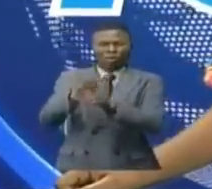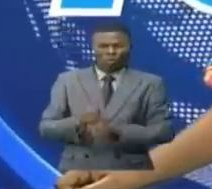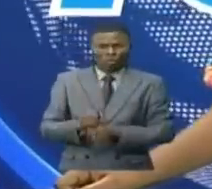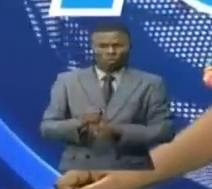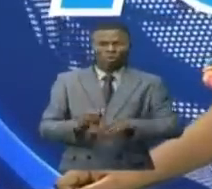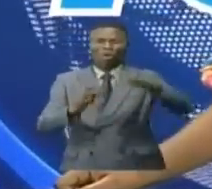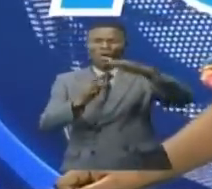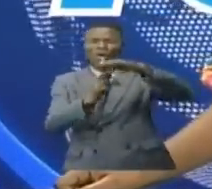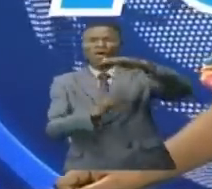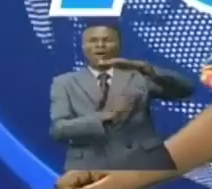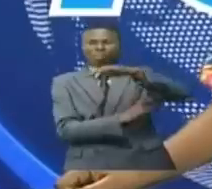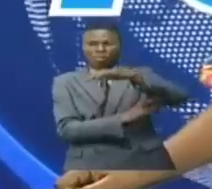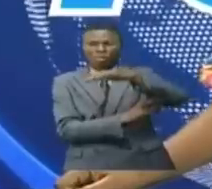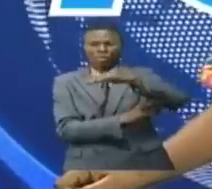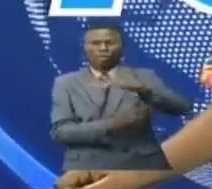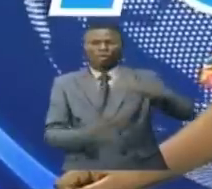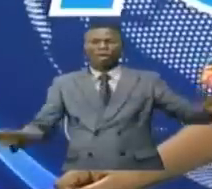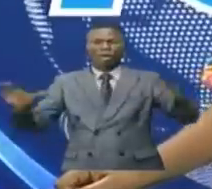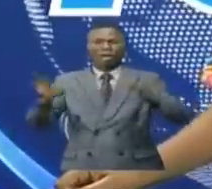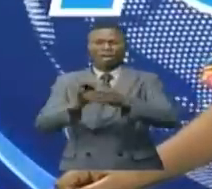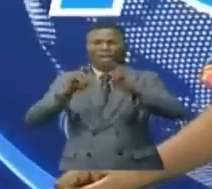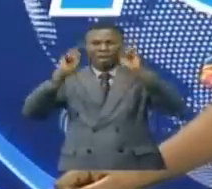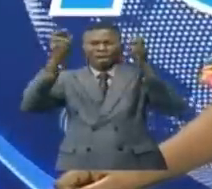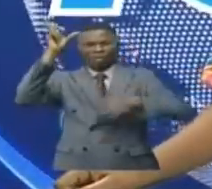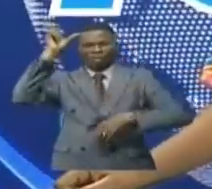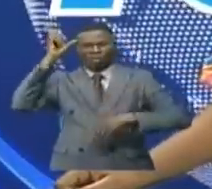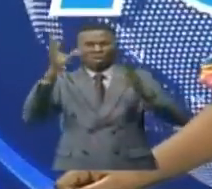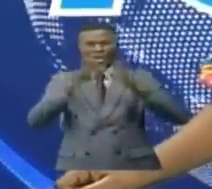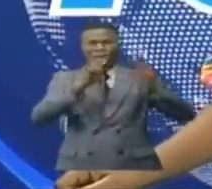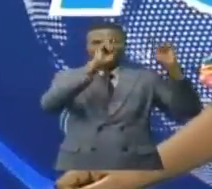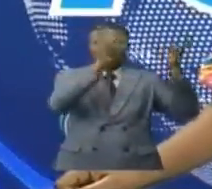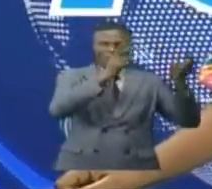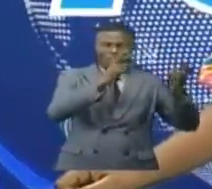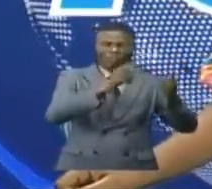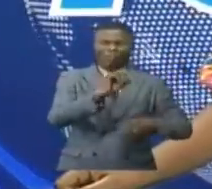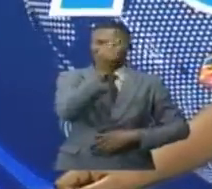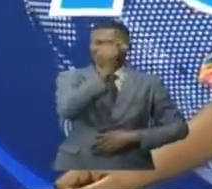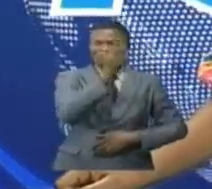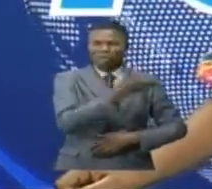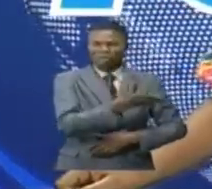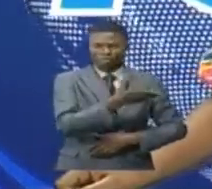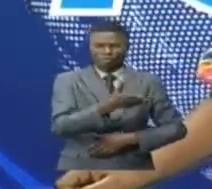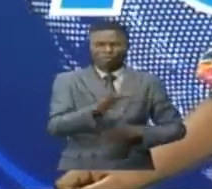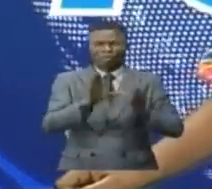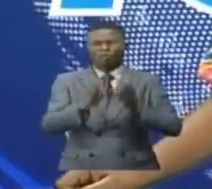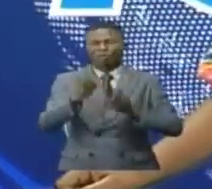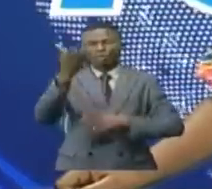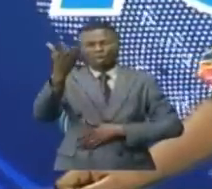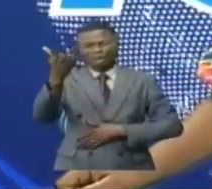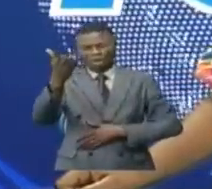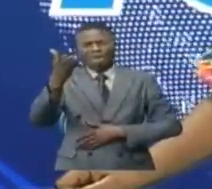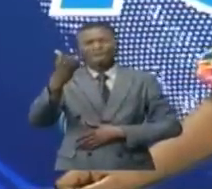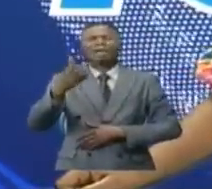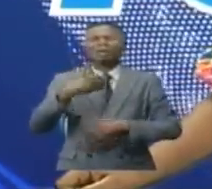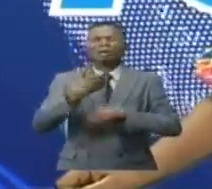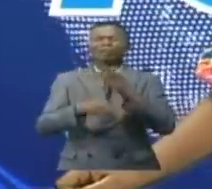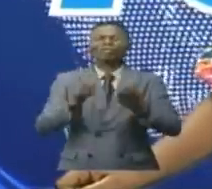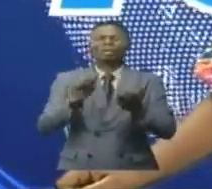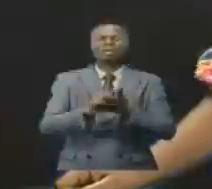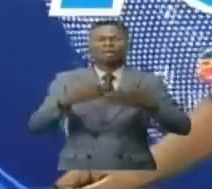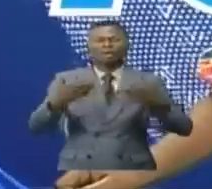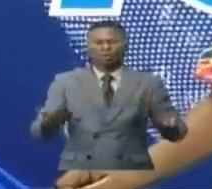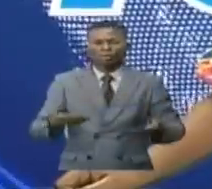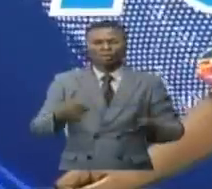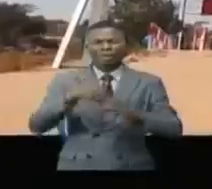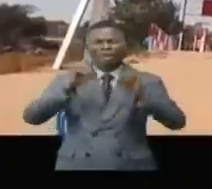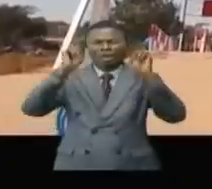qui relient le centre-ville de Lubumbashi à la cité de la Gécamine. Un récit de Didier Mumba de la RTNC